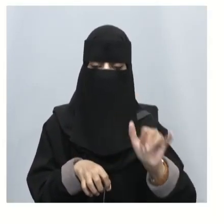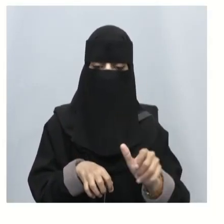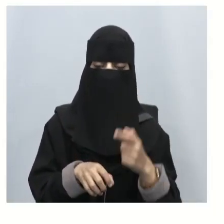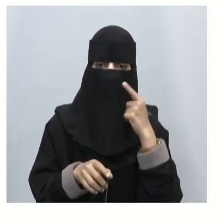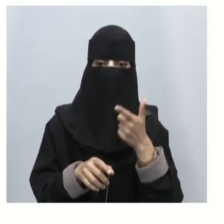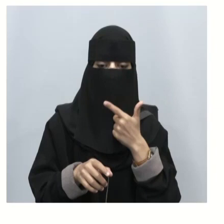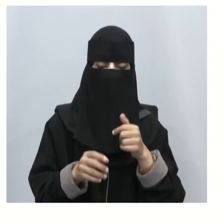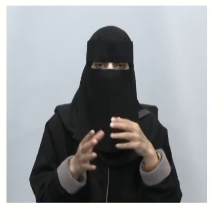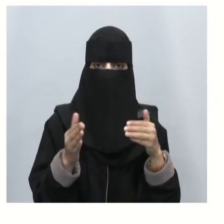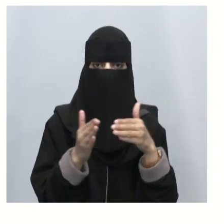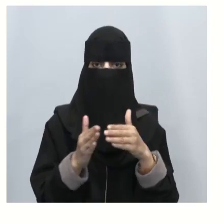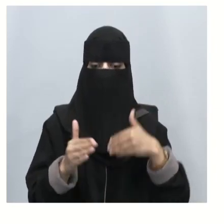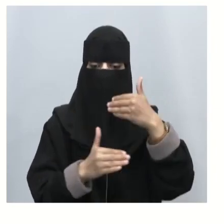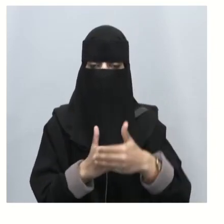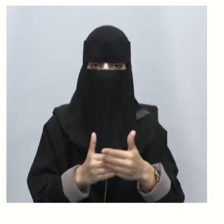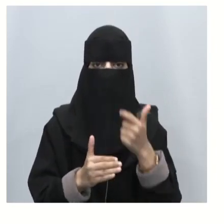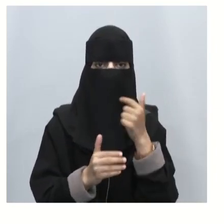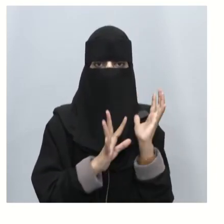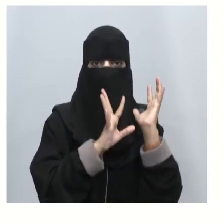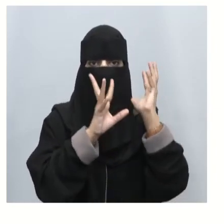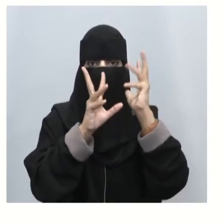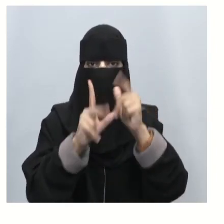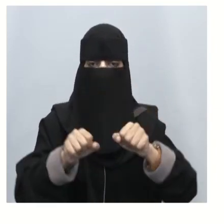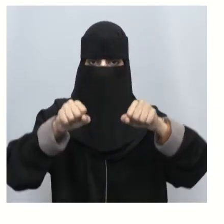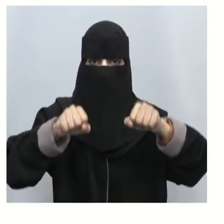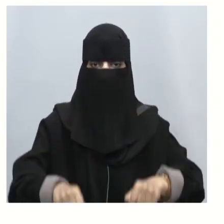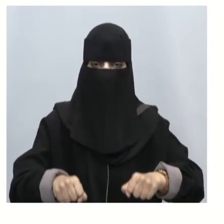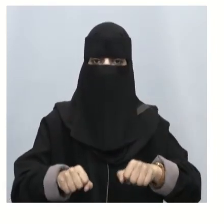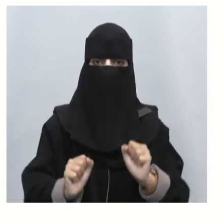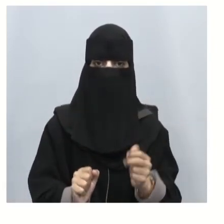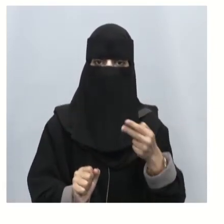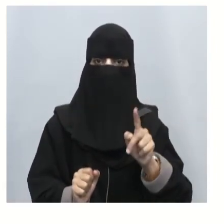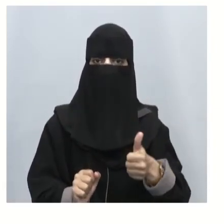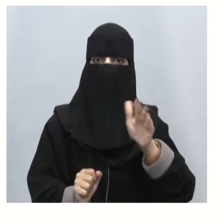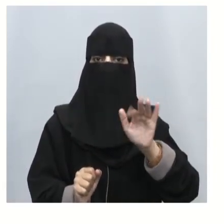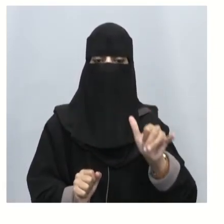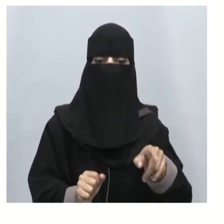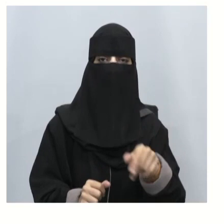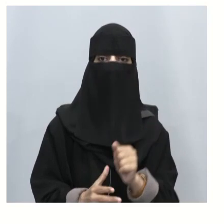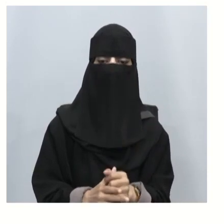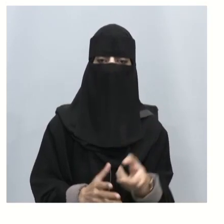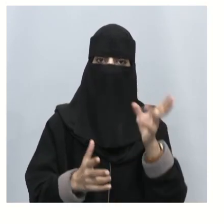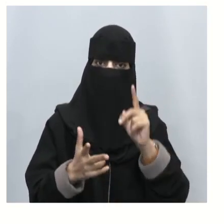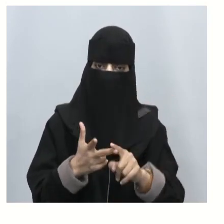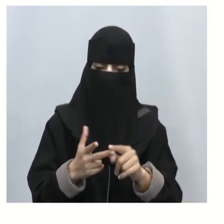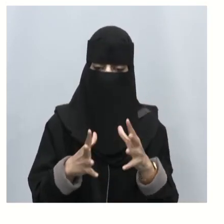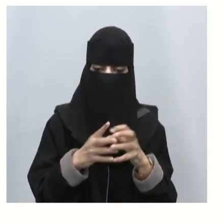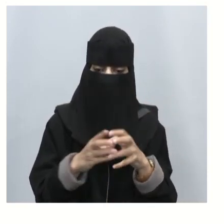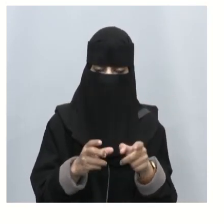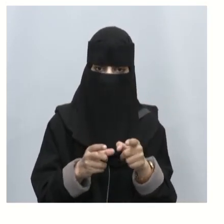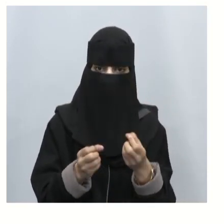كم يا ترى هي مده الحكم العباسي بعد ذلك نريد ان نفسر